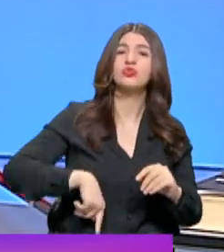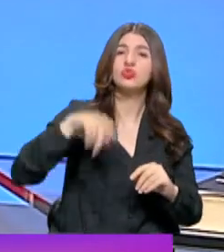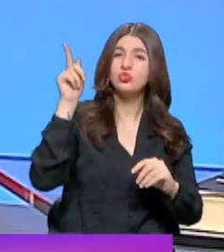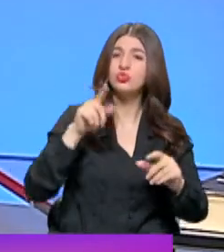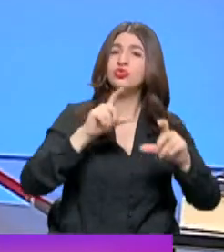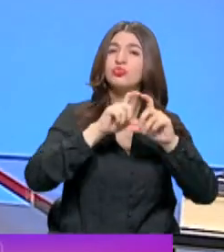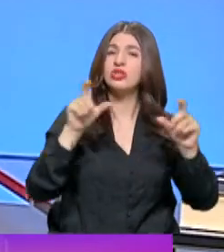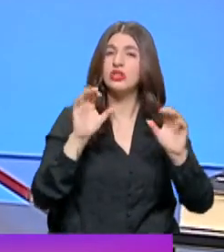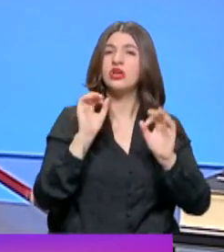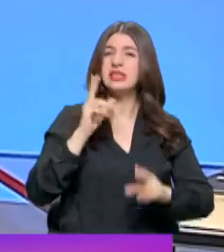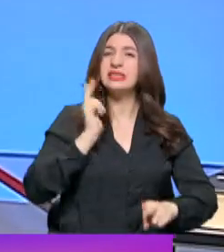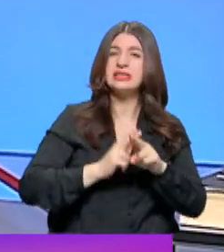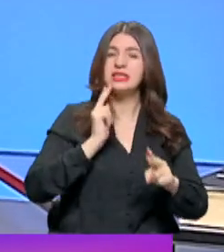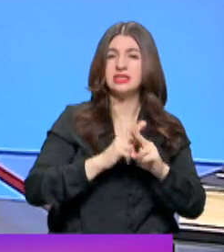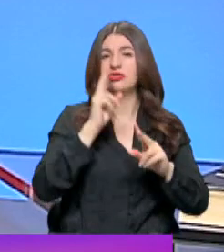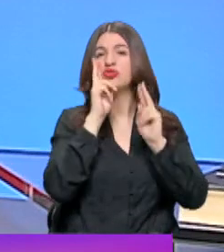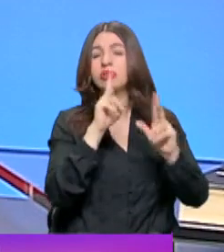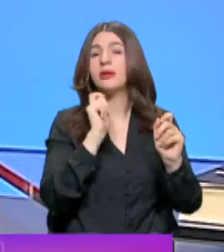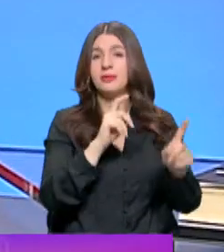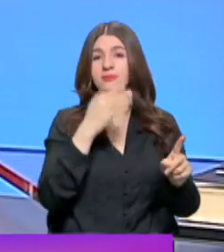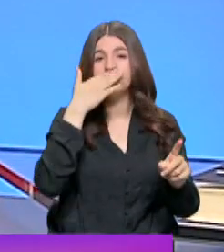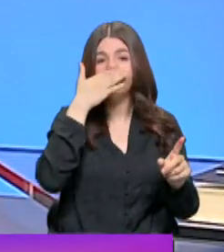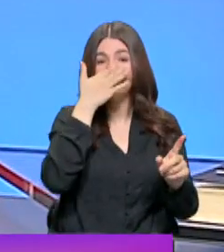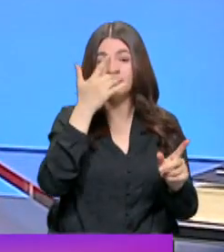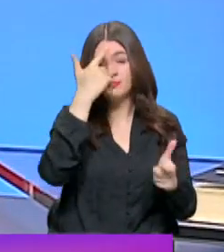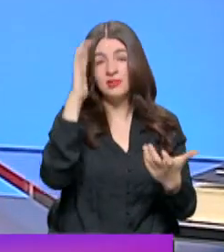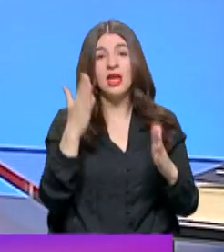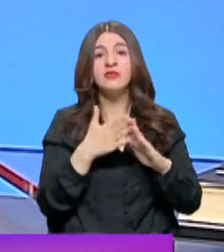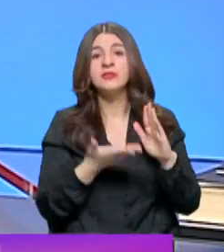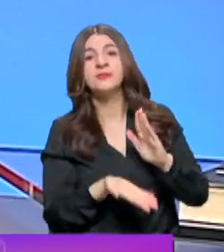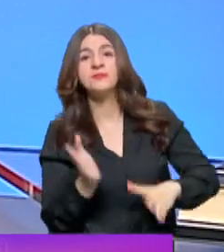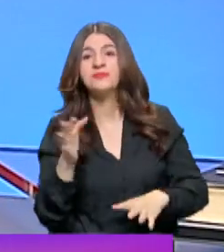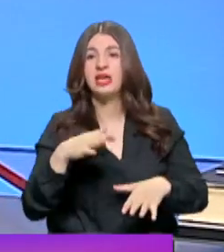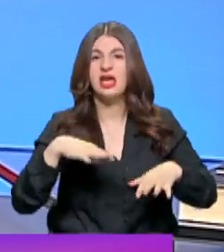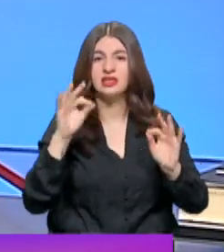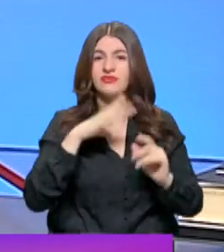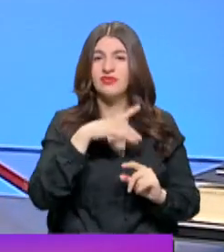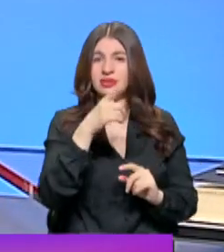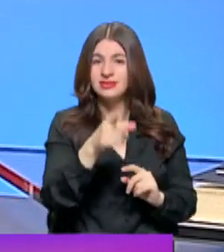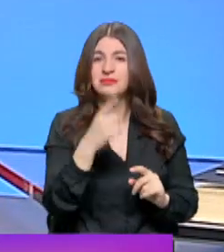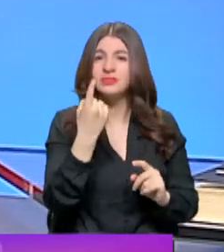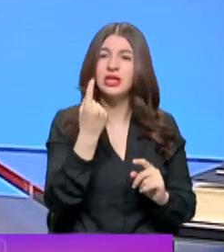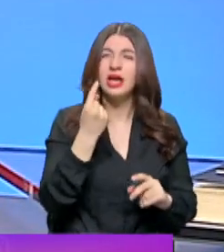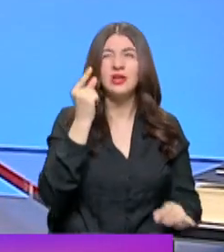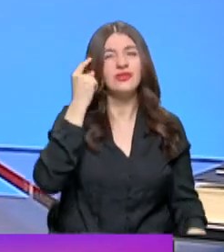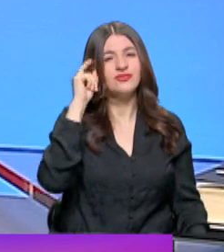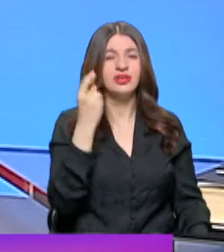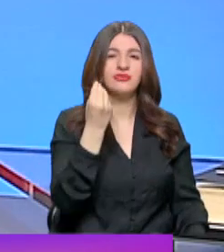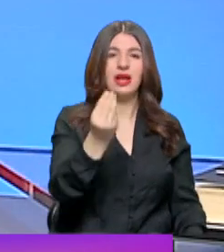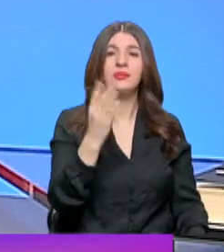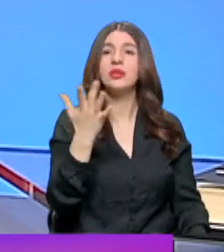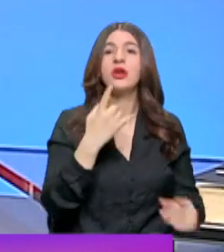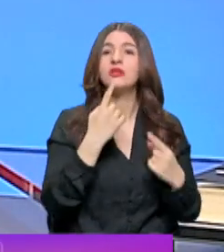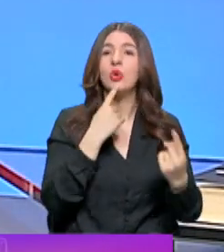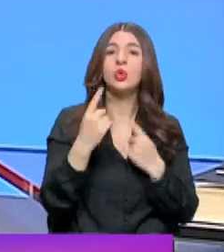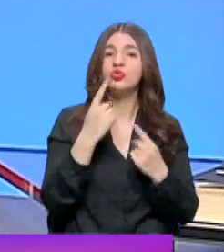günün manşetlerini şöyle hızlı bir şekilde ekranınızı taşıyalım belki evden çıkmaya hazırlananlar vardır Bir ipucu olsun ya da